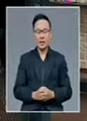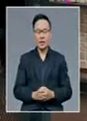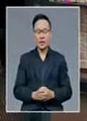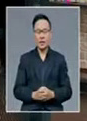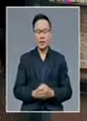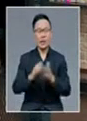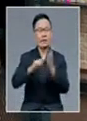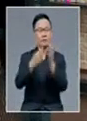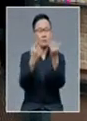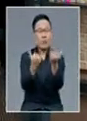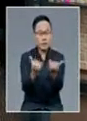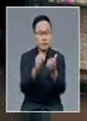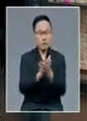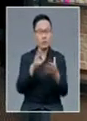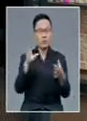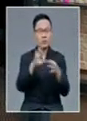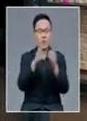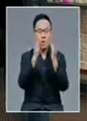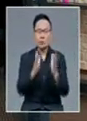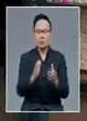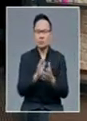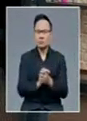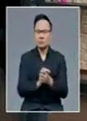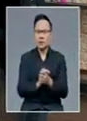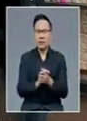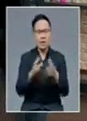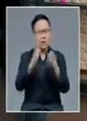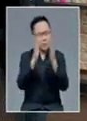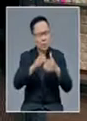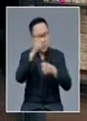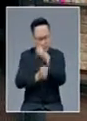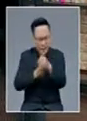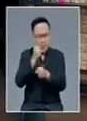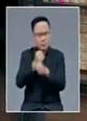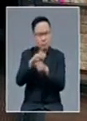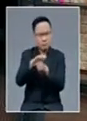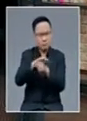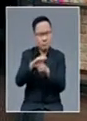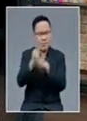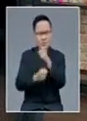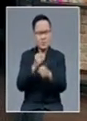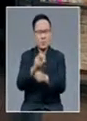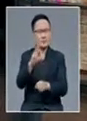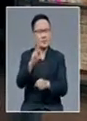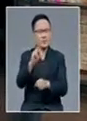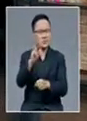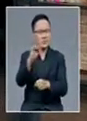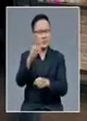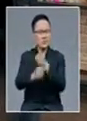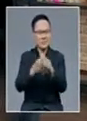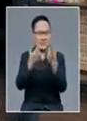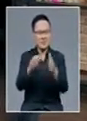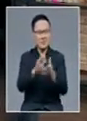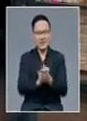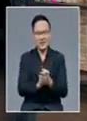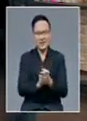เรื่องแรกวันนี้ต้องบอกว่าเอาใจคนยุคคนเอกคุณเอกโดยเฉพาะเลยนะคะเป็นเรื่องราวเกี่ยวกับเอลวิสเพรสลีย ์โอ้โหยุคนั้น